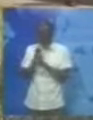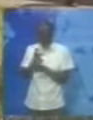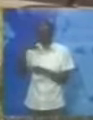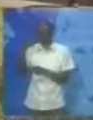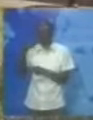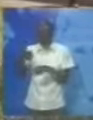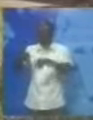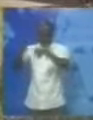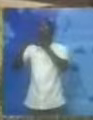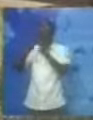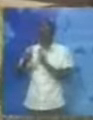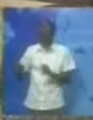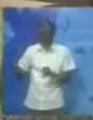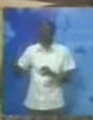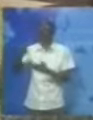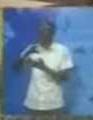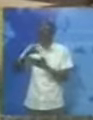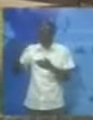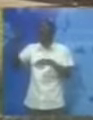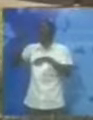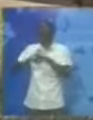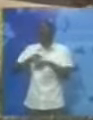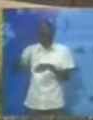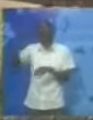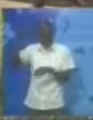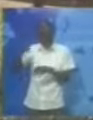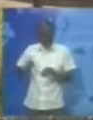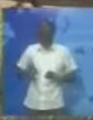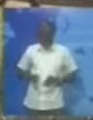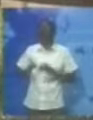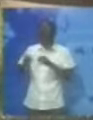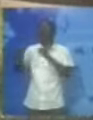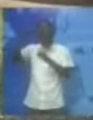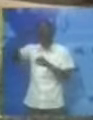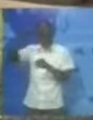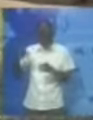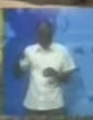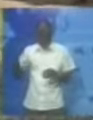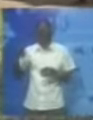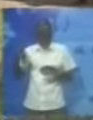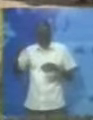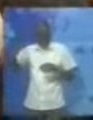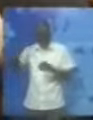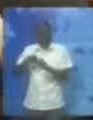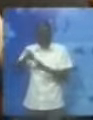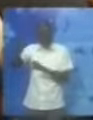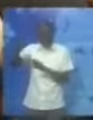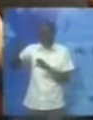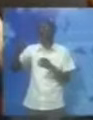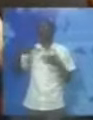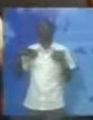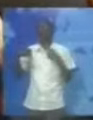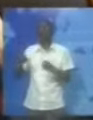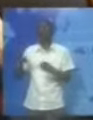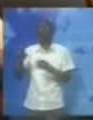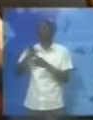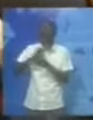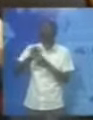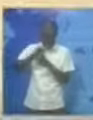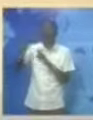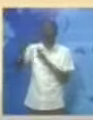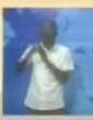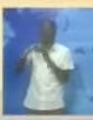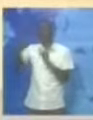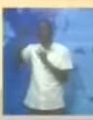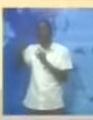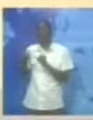permet d'associer des facteurs positifs pour progresser davantage dans le domaine de la santé. Cette formation qui s'achève est